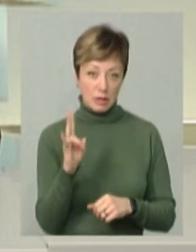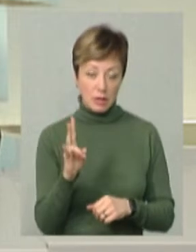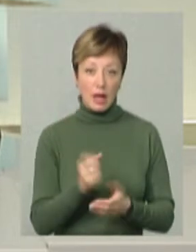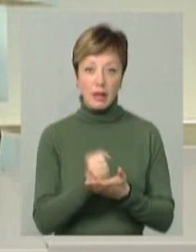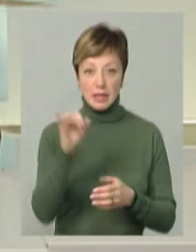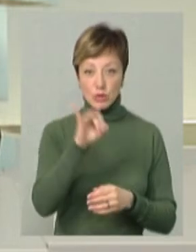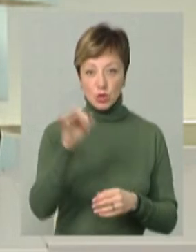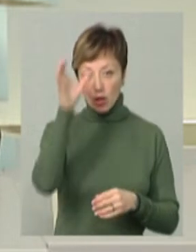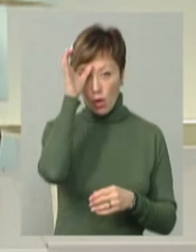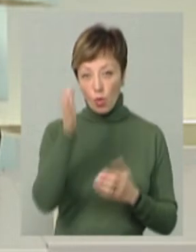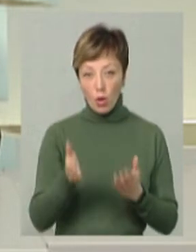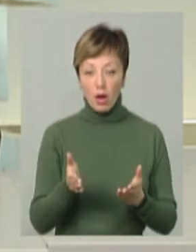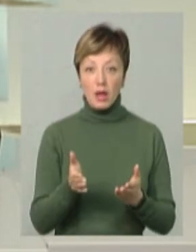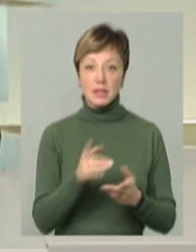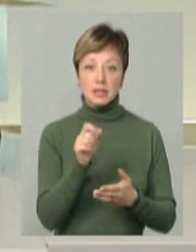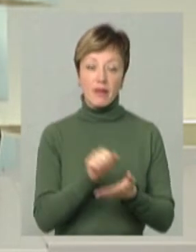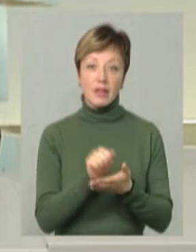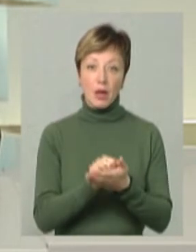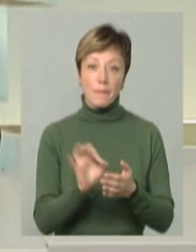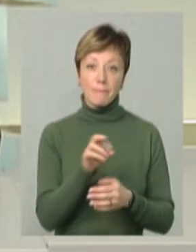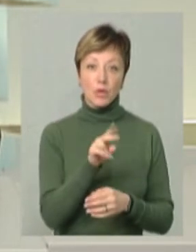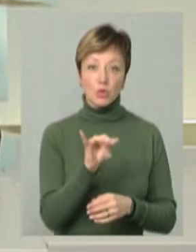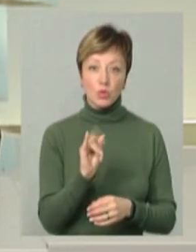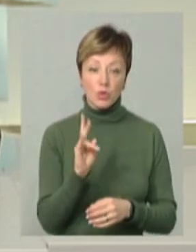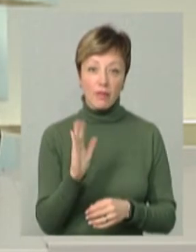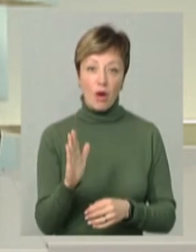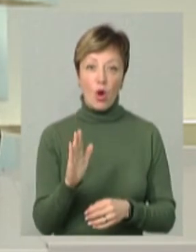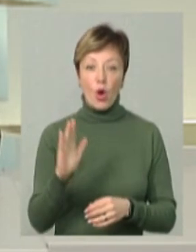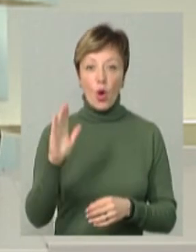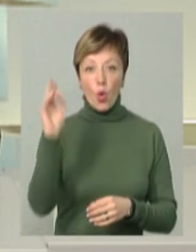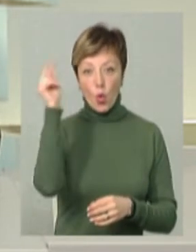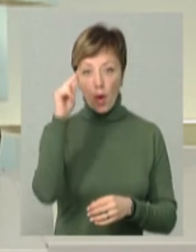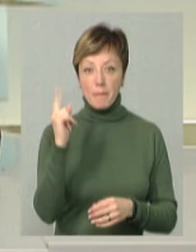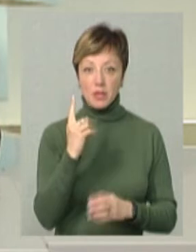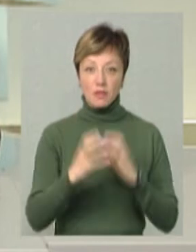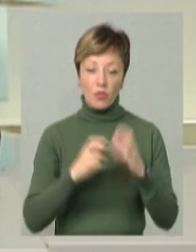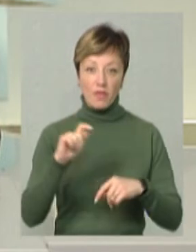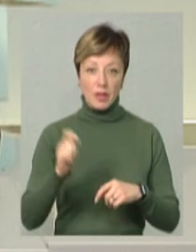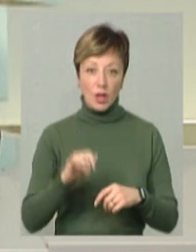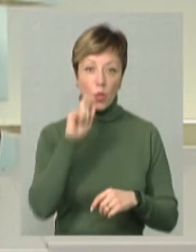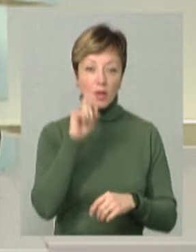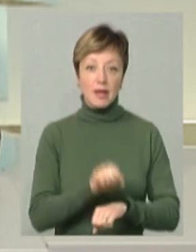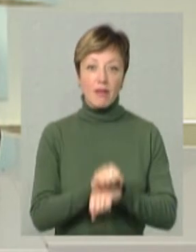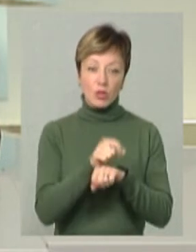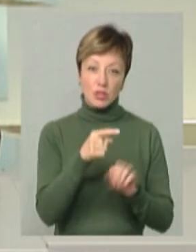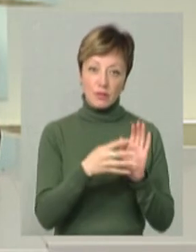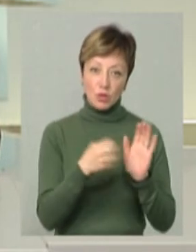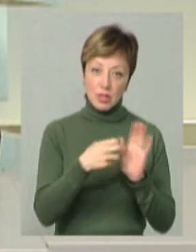кандидат історичних наук, за видання про Скурів «Уроки Першої світової війни та Української революції